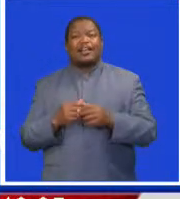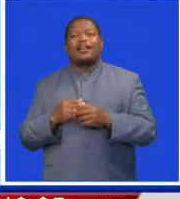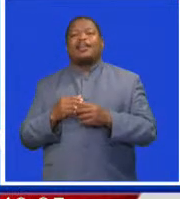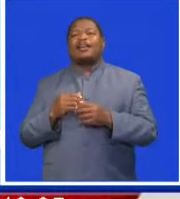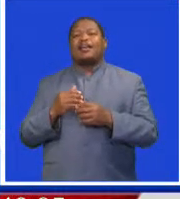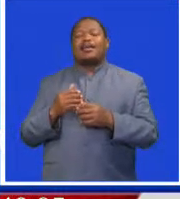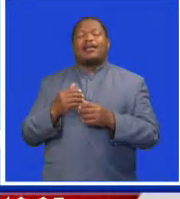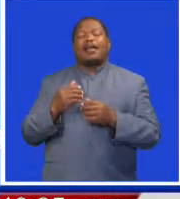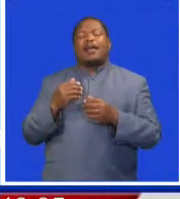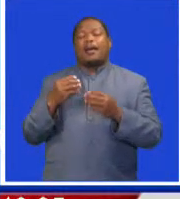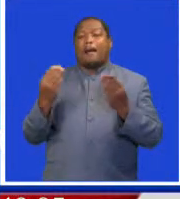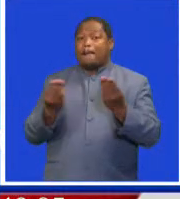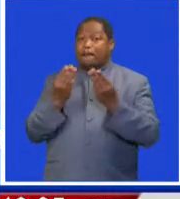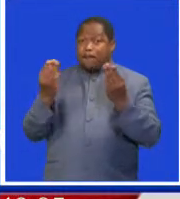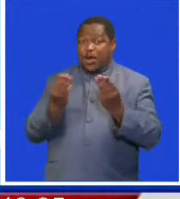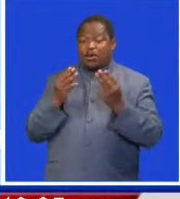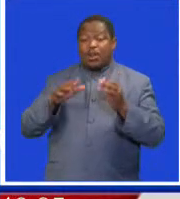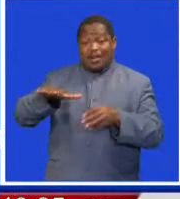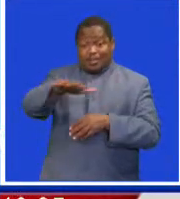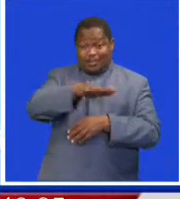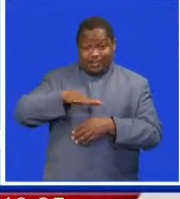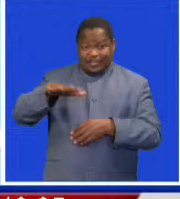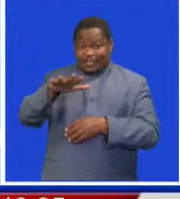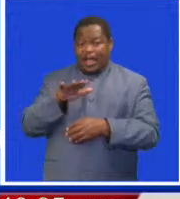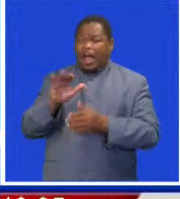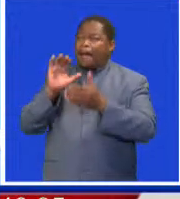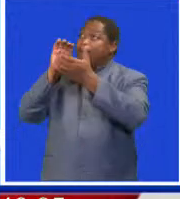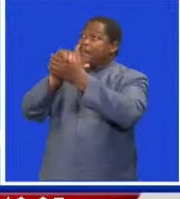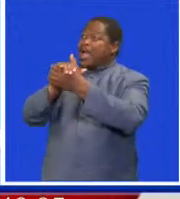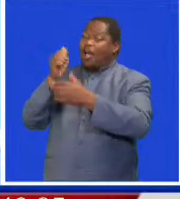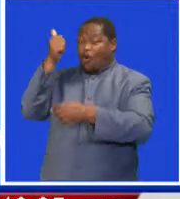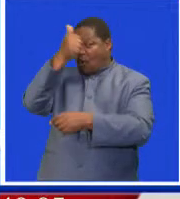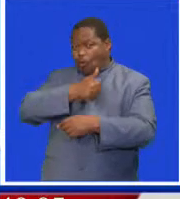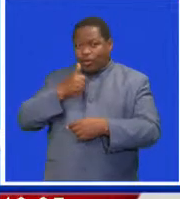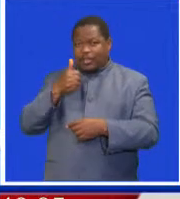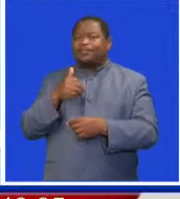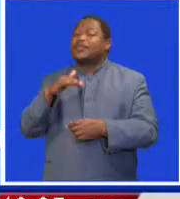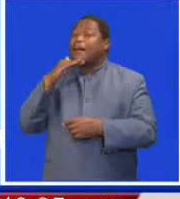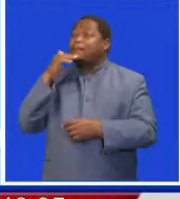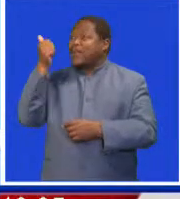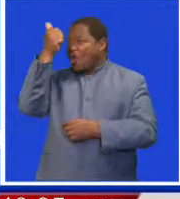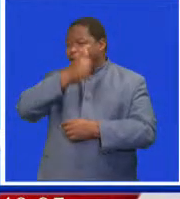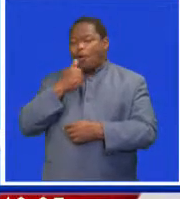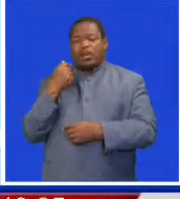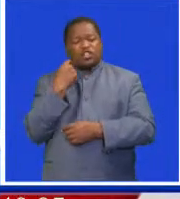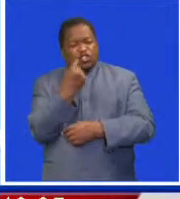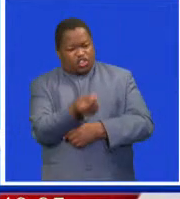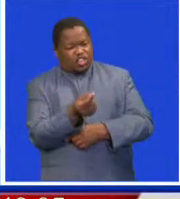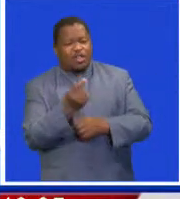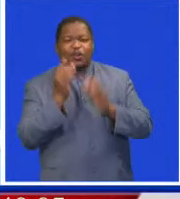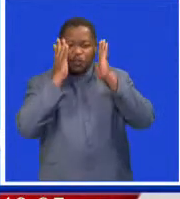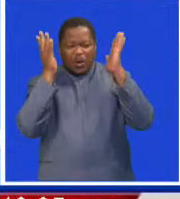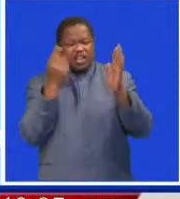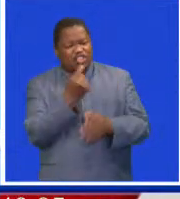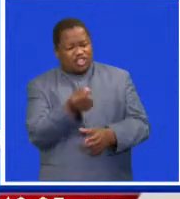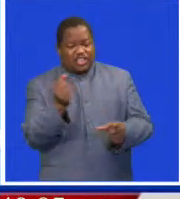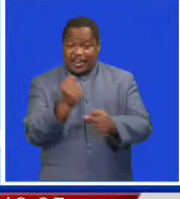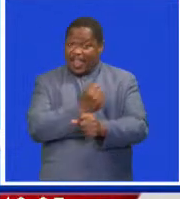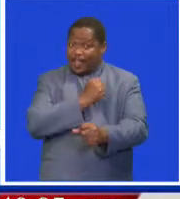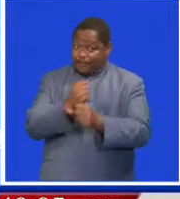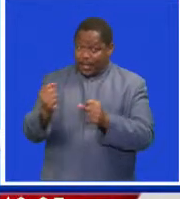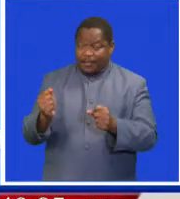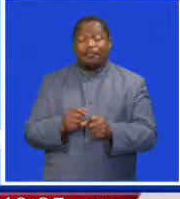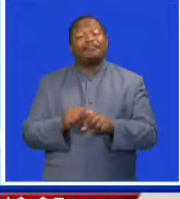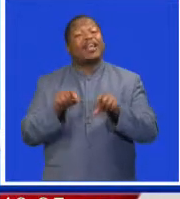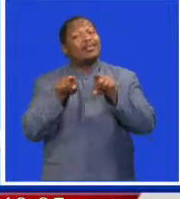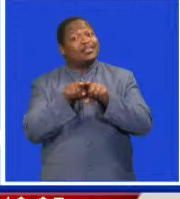kutsi abengal shia manje. Lomi jomfundisum uze wabegi sakutsi na makosi na ula paive nogu mbube mshaba ene lufgazi